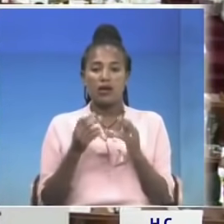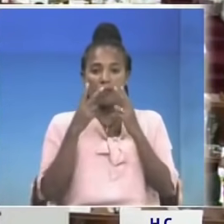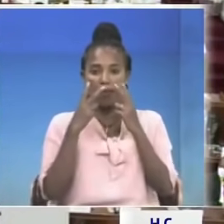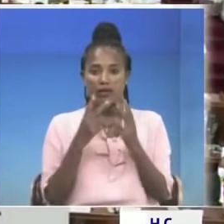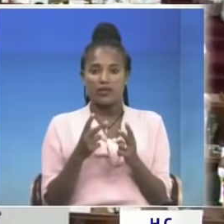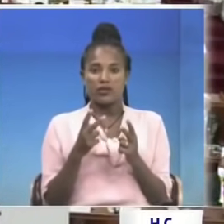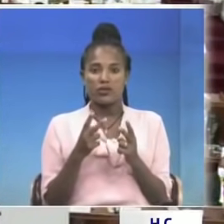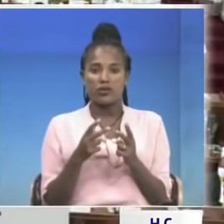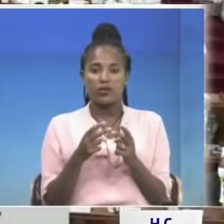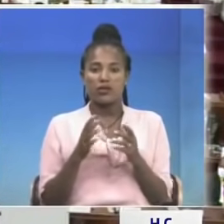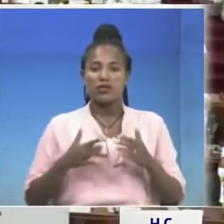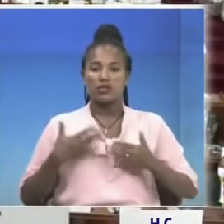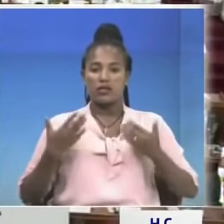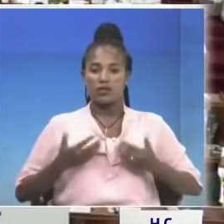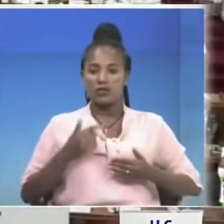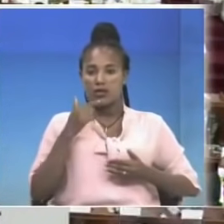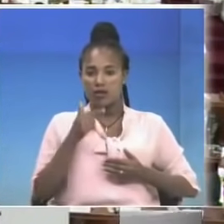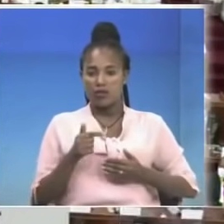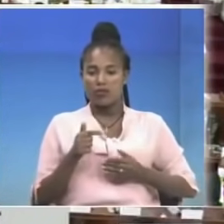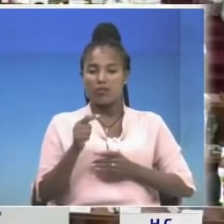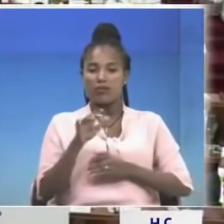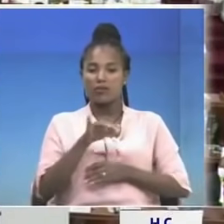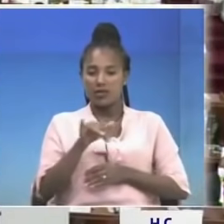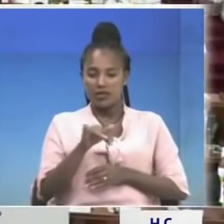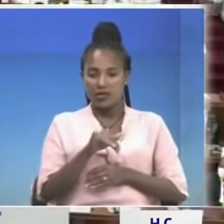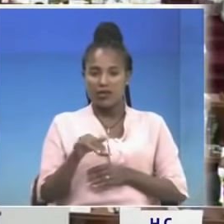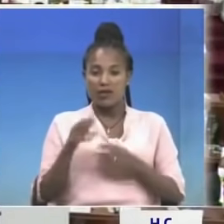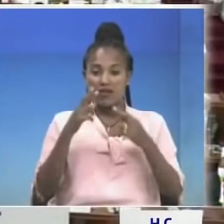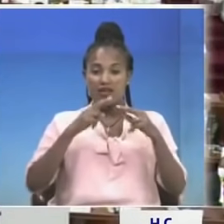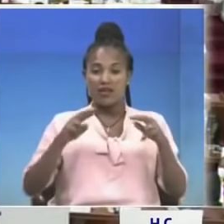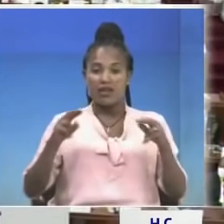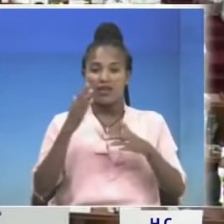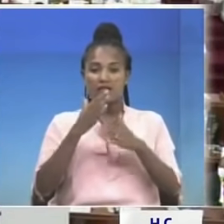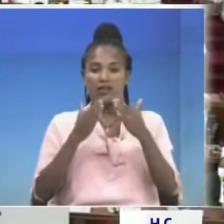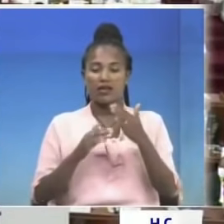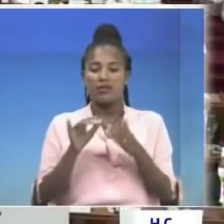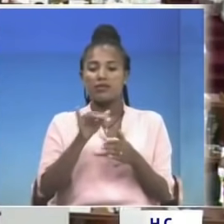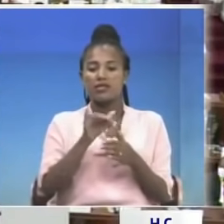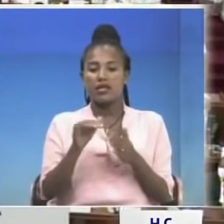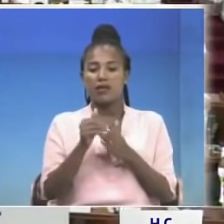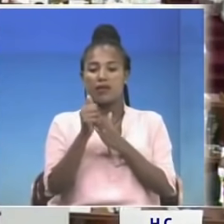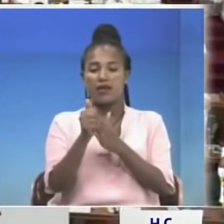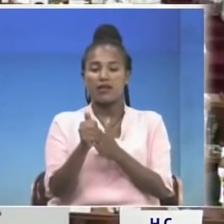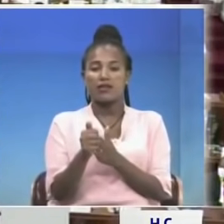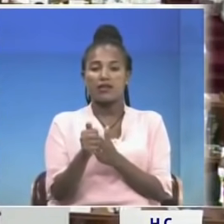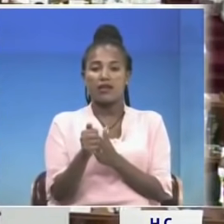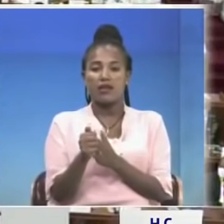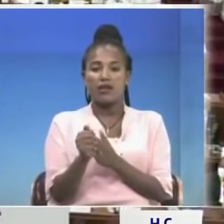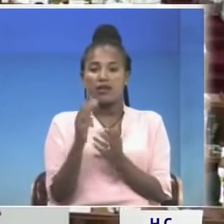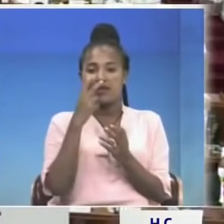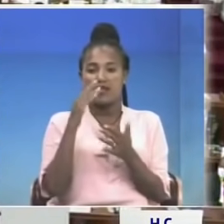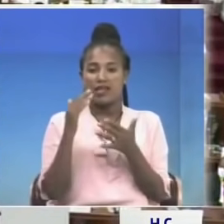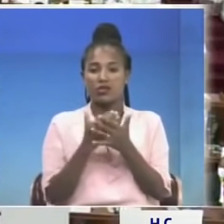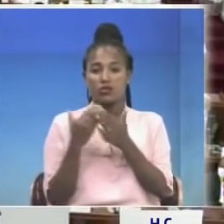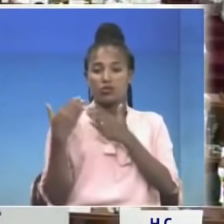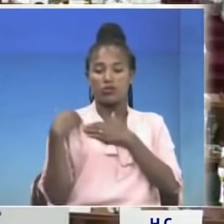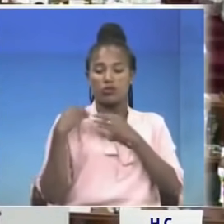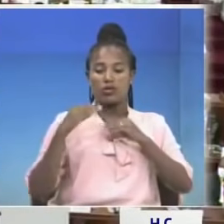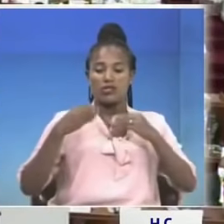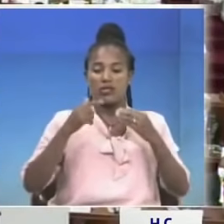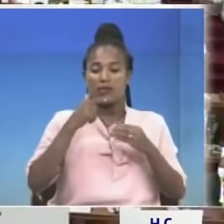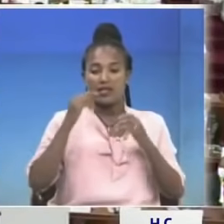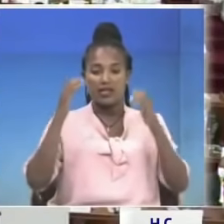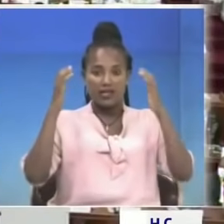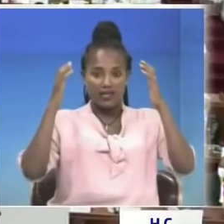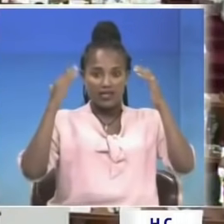ማየታቸው እንዳስደስታቸው ገልጸውልኝ፣ በተመሳሳይ በፌዴራል ደረጃም መሰል የአመራር መተካካት ለማየት አዳዲስ ሹመቶችንም ይሰጣሉ በሚል ተስፋ